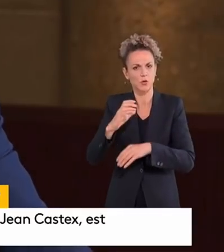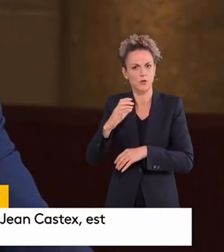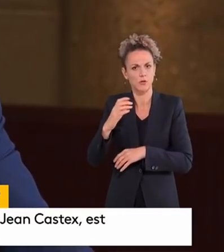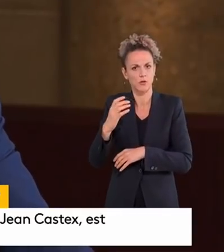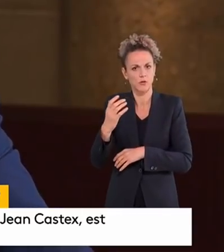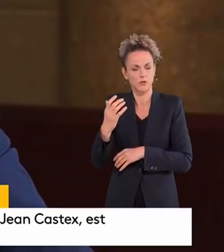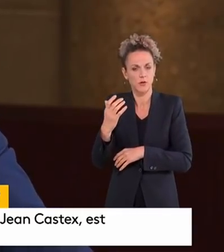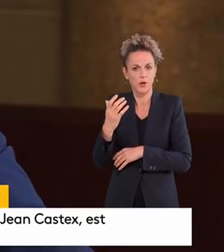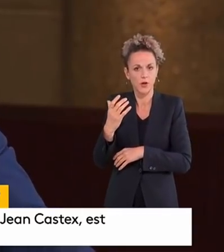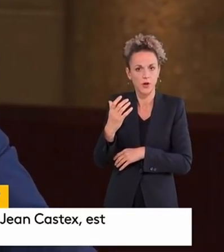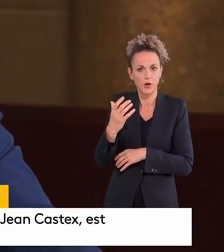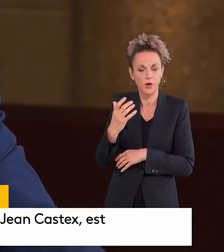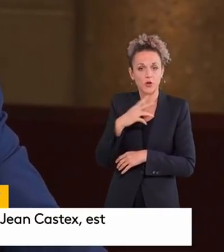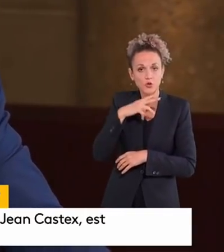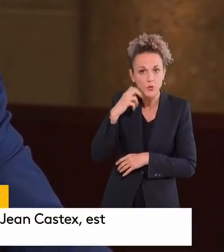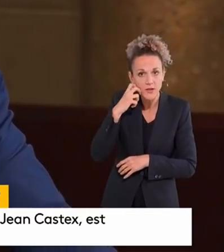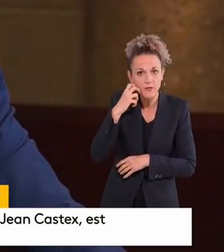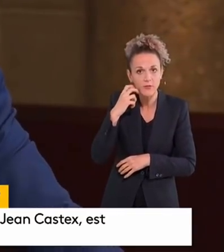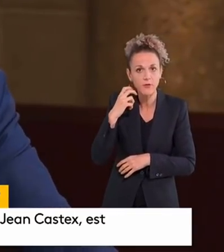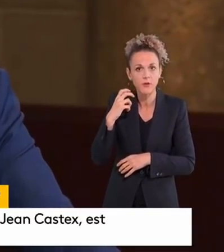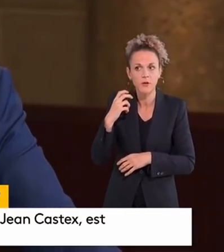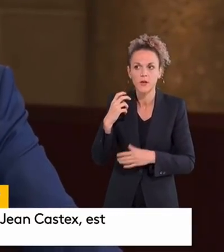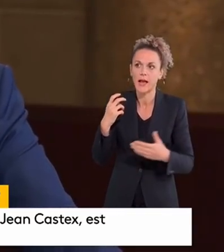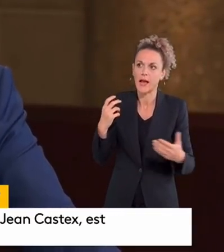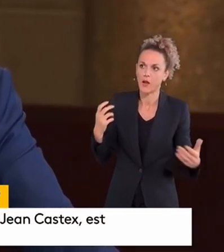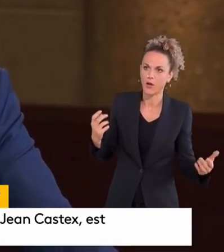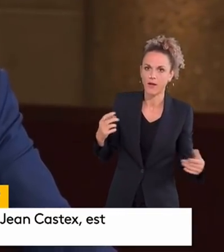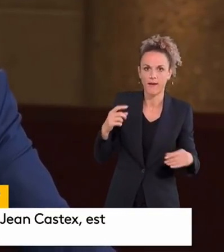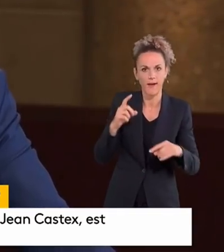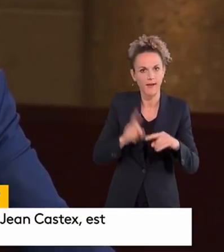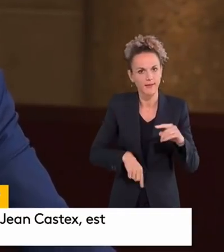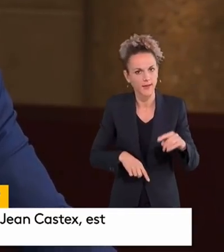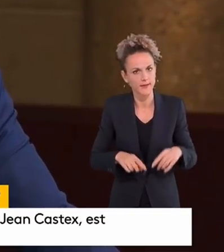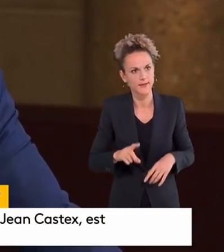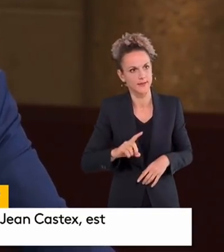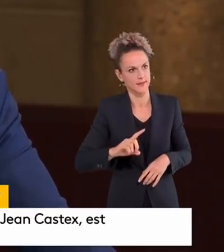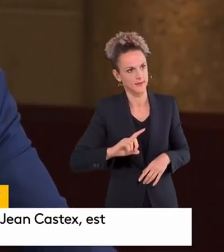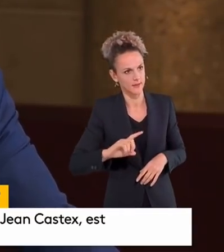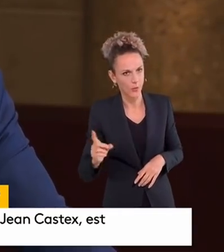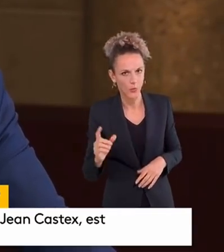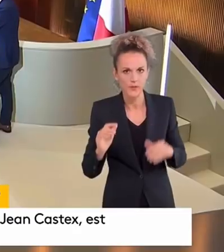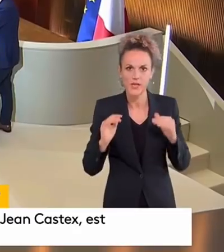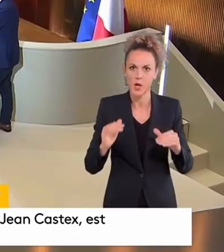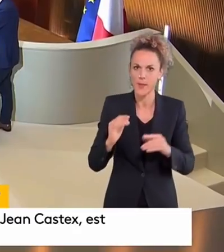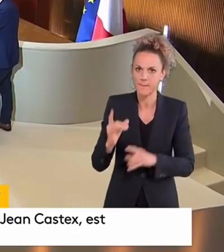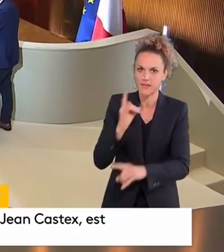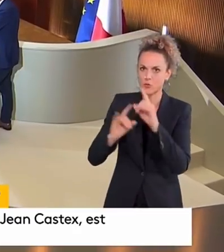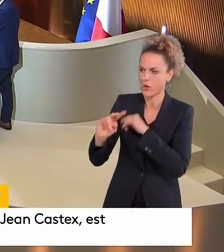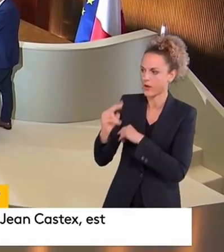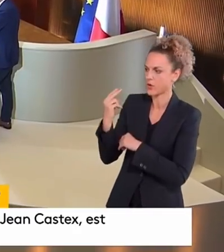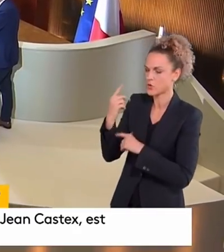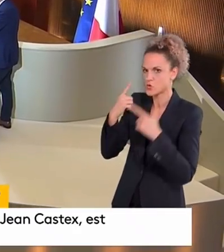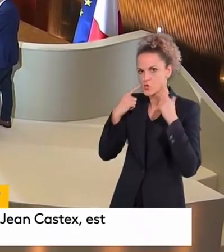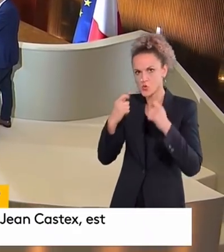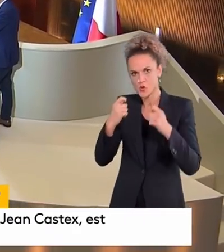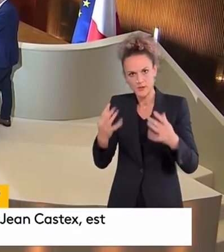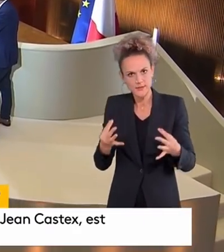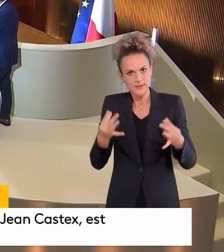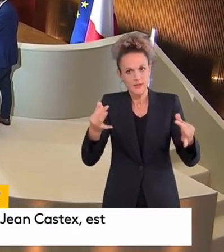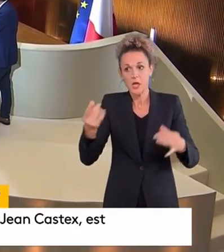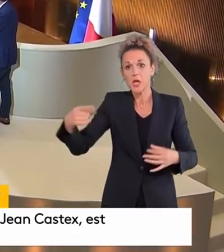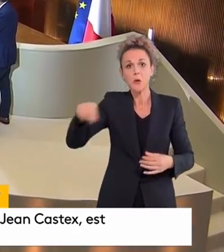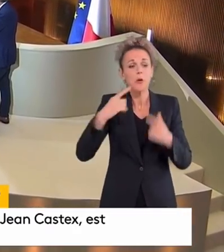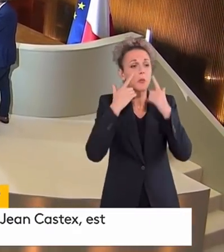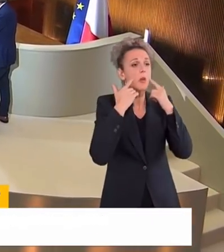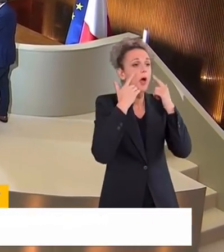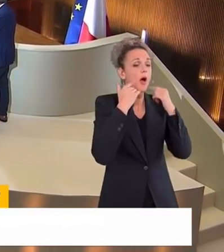loi, mais quand même faut le faire au regard de notre histoire, et qui vont pleurer parce qu'ils n'ont pas les parrainages. Mais enfin, vous